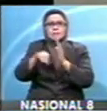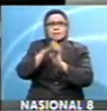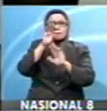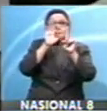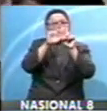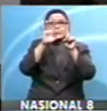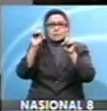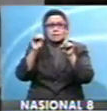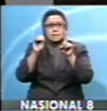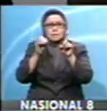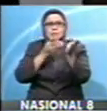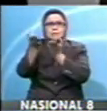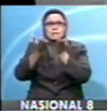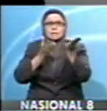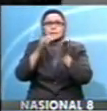perhidmatan